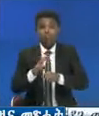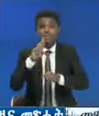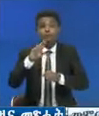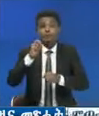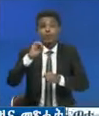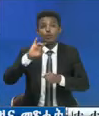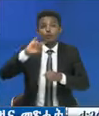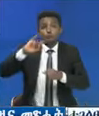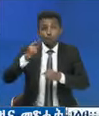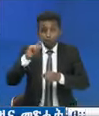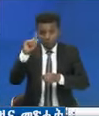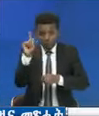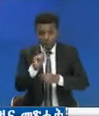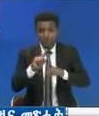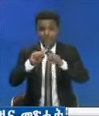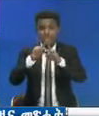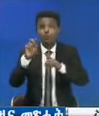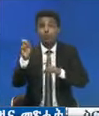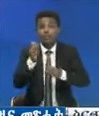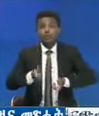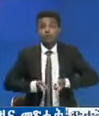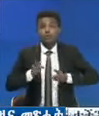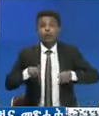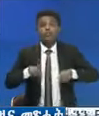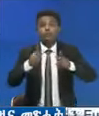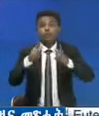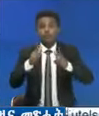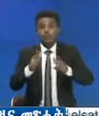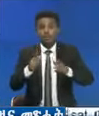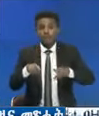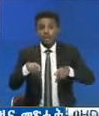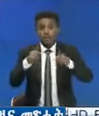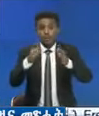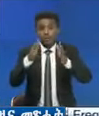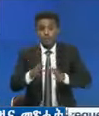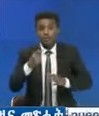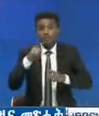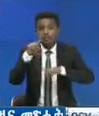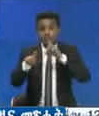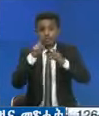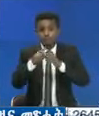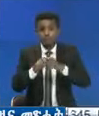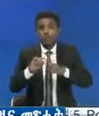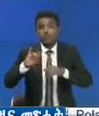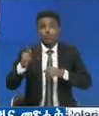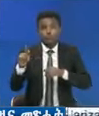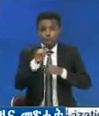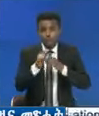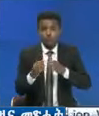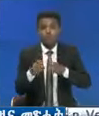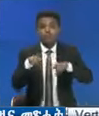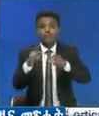ዞን በተለያዩ ወረዳዎች የሚኖሩ አርሶ አደሮች ጠየቁ። የዞኑ ግብርና ልማት መምሪያ በበኩሉ የአንበጣ መንጋውን